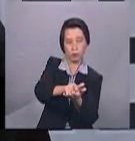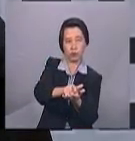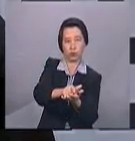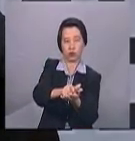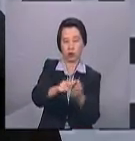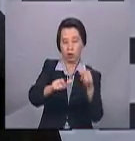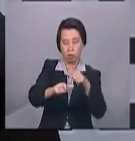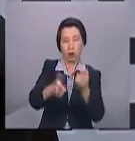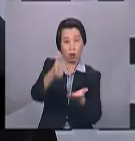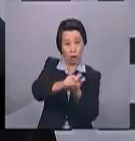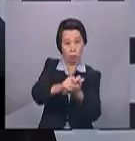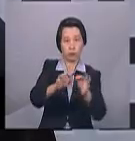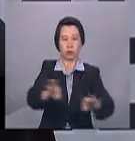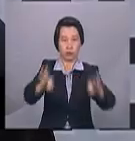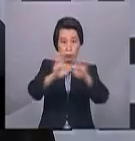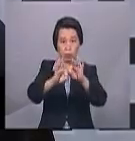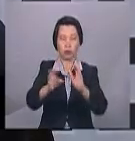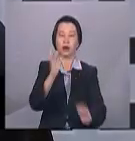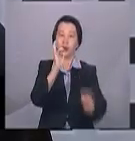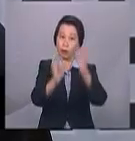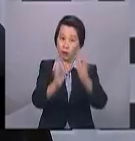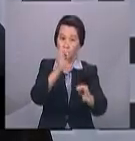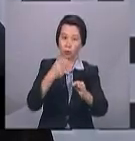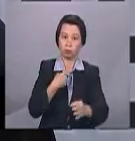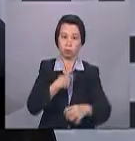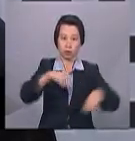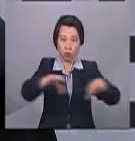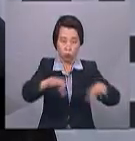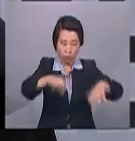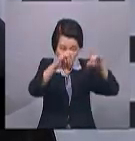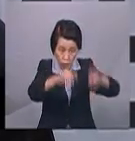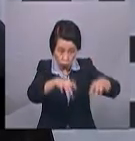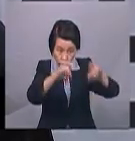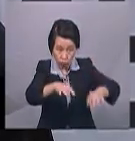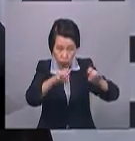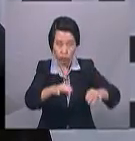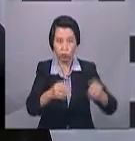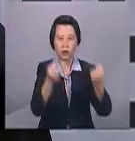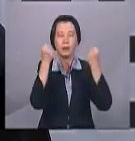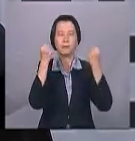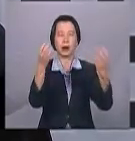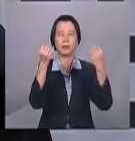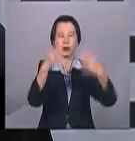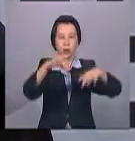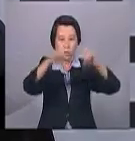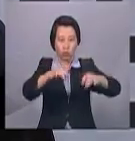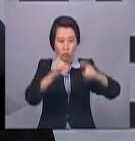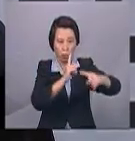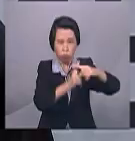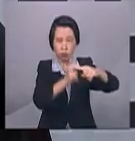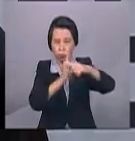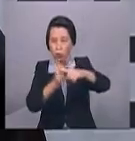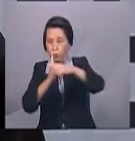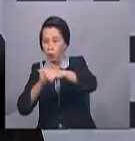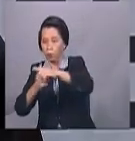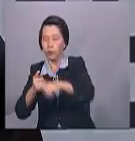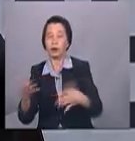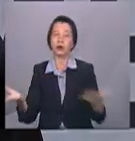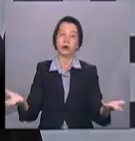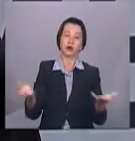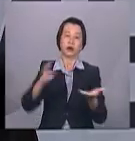penting. Sekiranya kita melaksanakan ujian dan banyak daripada ujian kita positif, ini